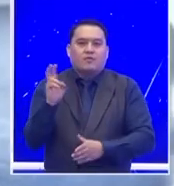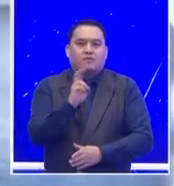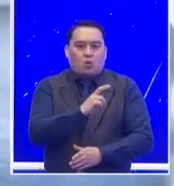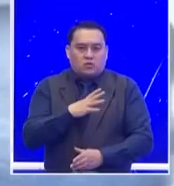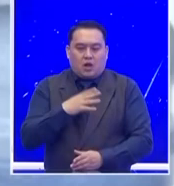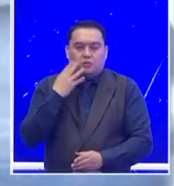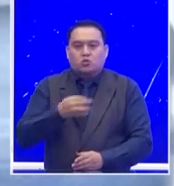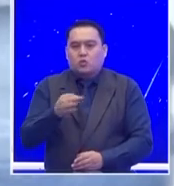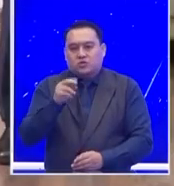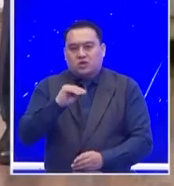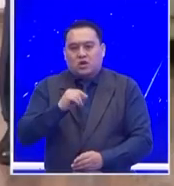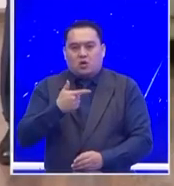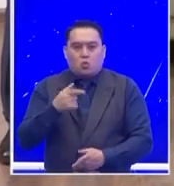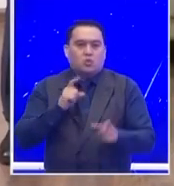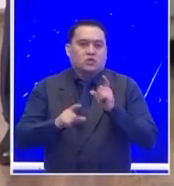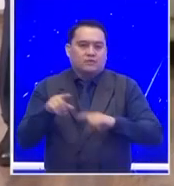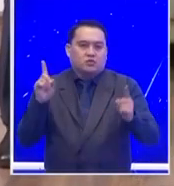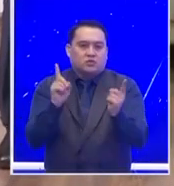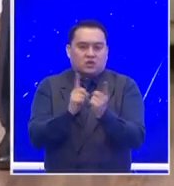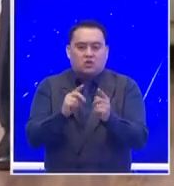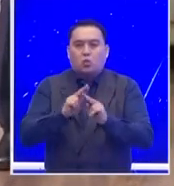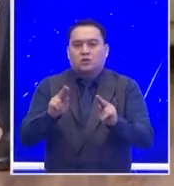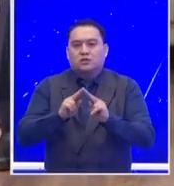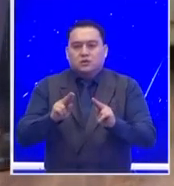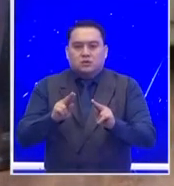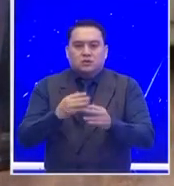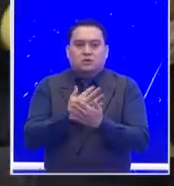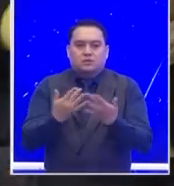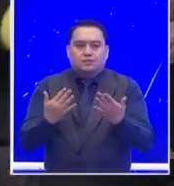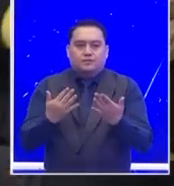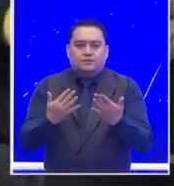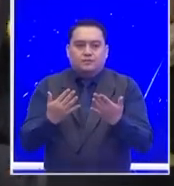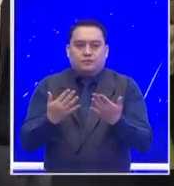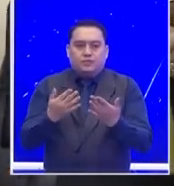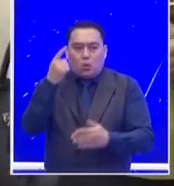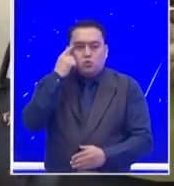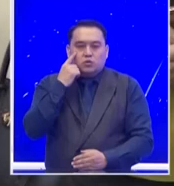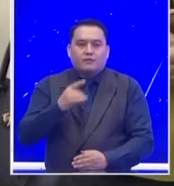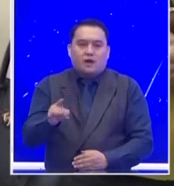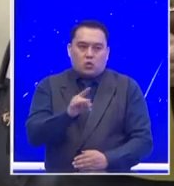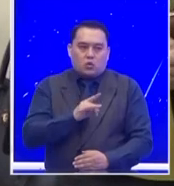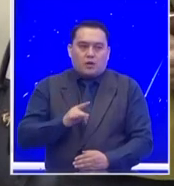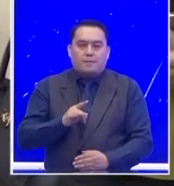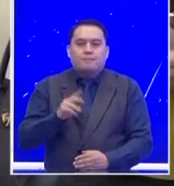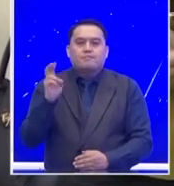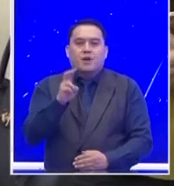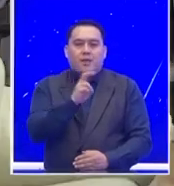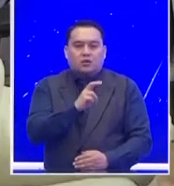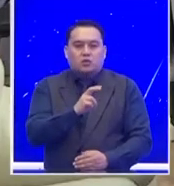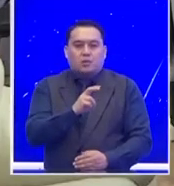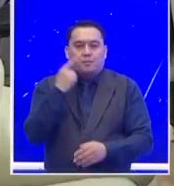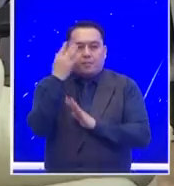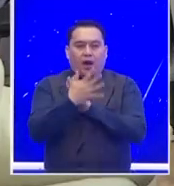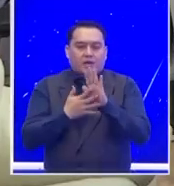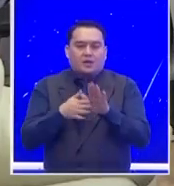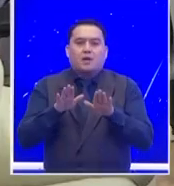побывала в ЖТСУском государственном университете имени Жансугурова и посетила ряд учебных заведений Коксурского района. Такие поездки помогают прояснить картину